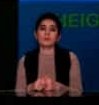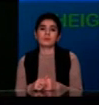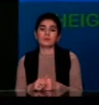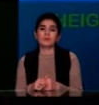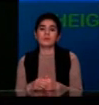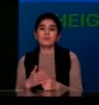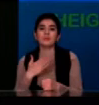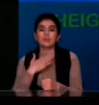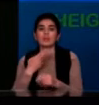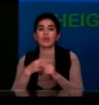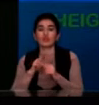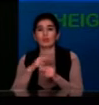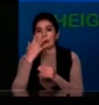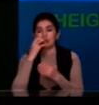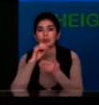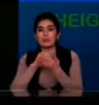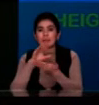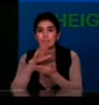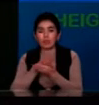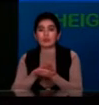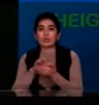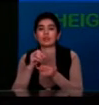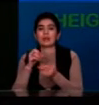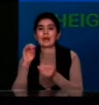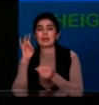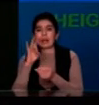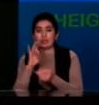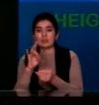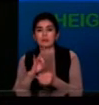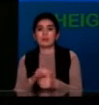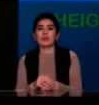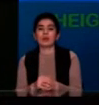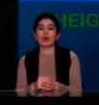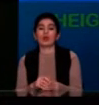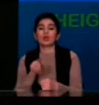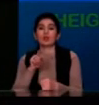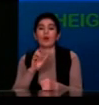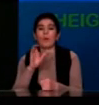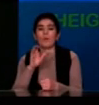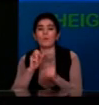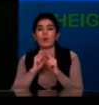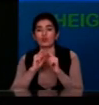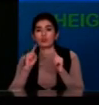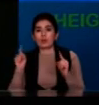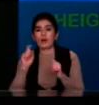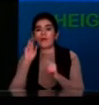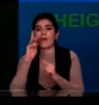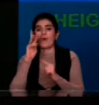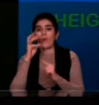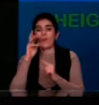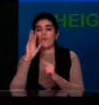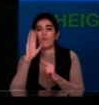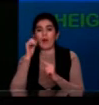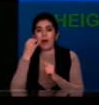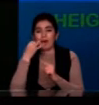к нашему рисунку устанавливаем размеры. По ширине устанавливаем